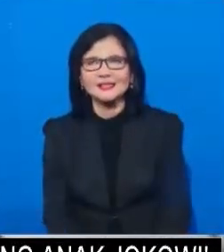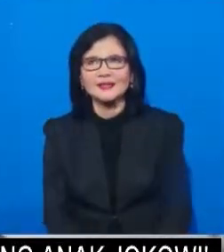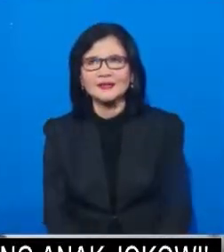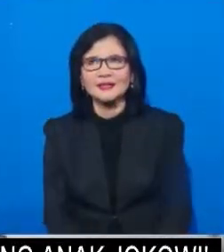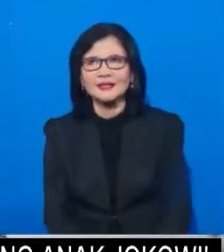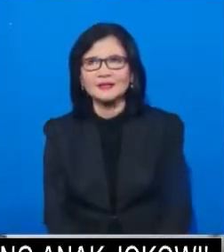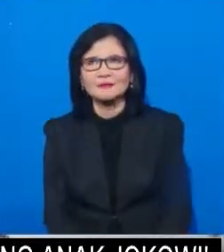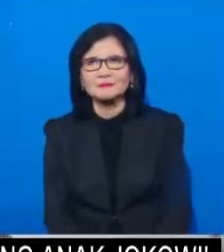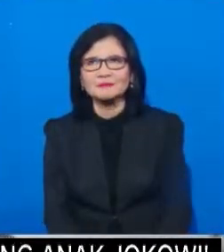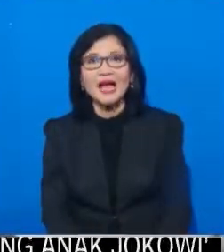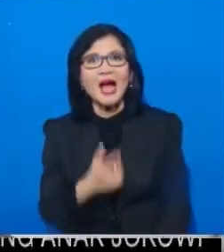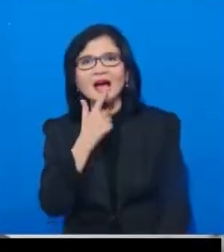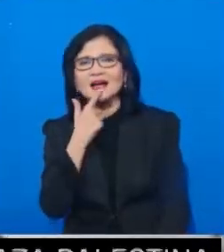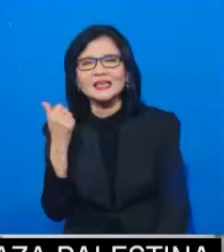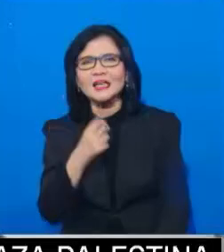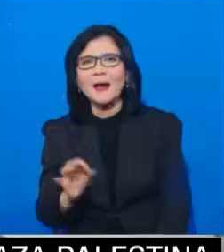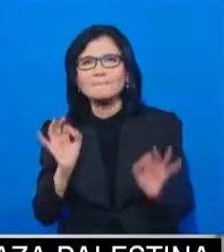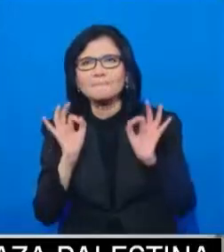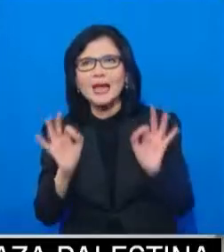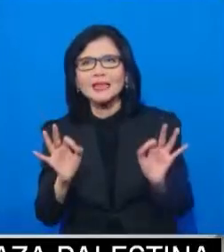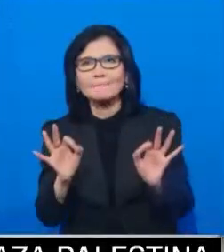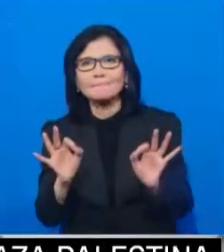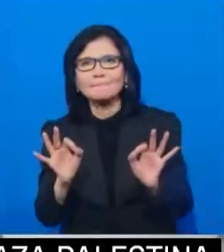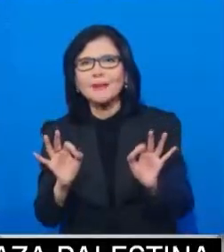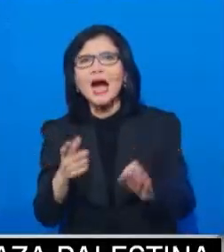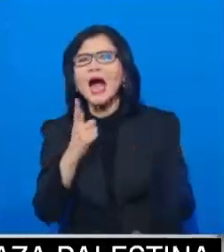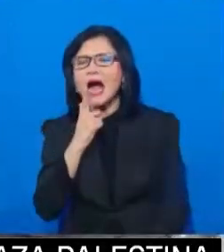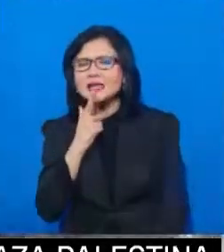Rasanya mantap, masih ada rasa rempah.